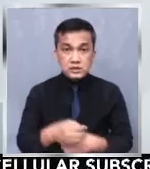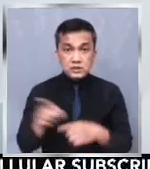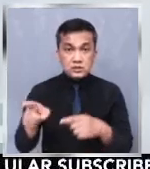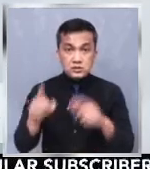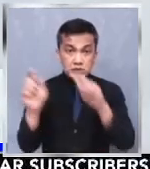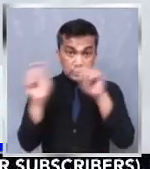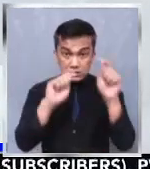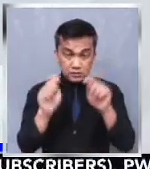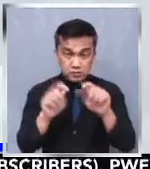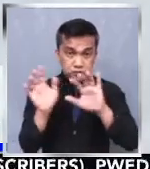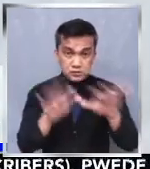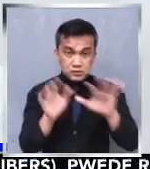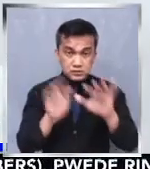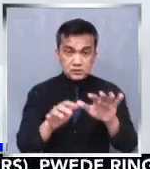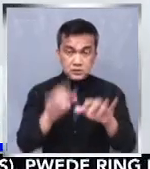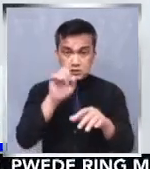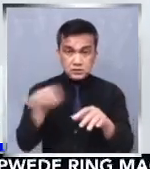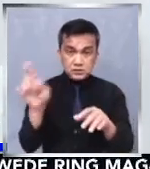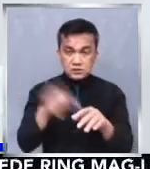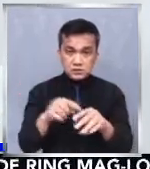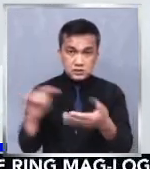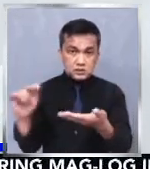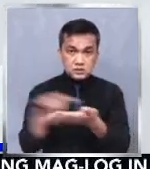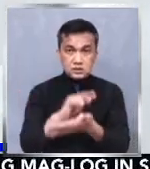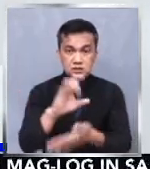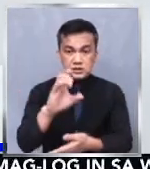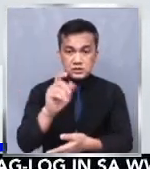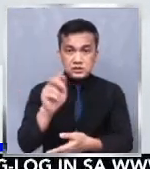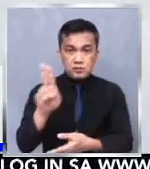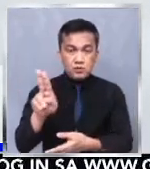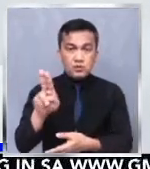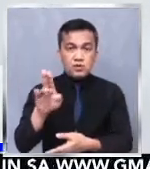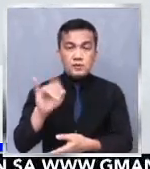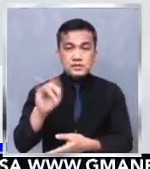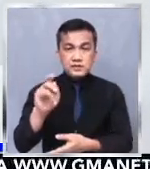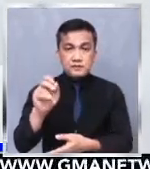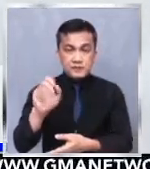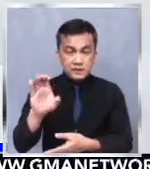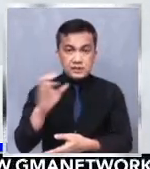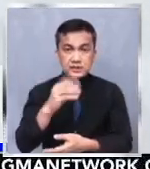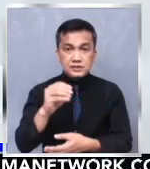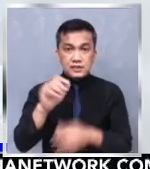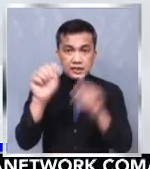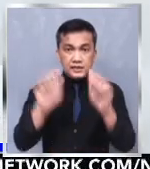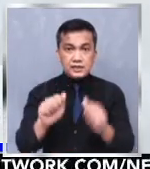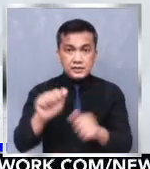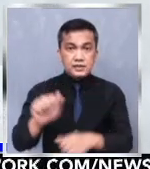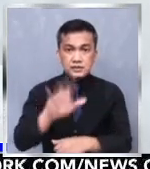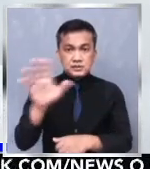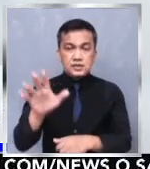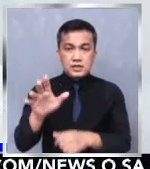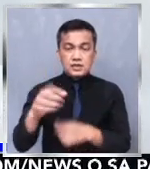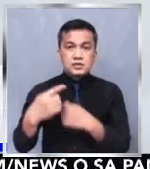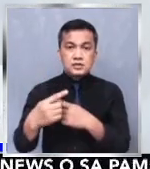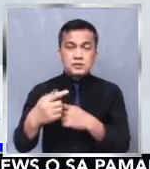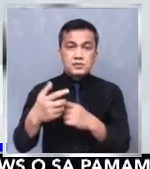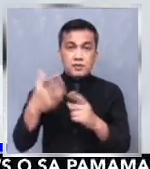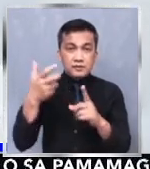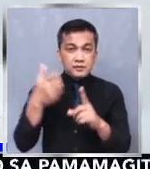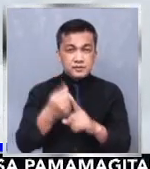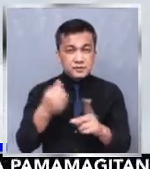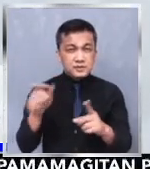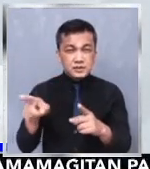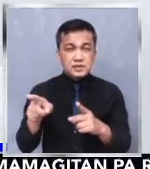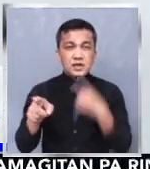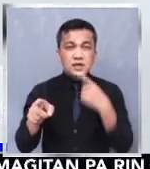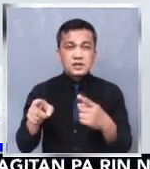ng flight ang Cebu Pacific at Air Asia. Ang mga apektadong pasahero may option na i-rebook ang kanilang mga flight sa loob ng